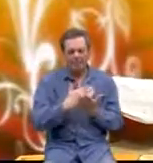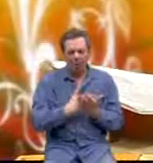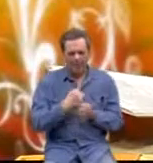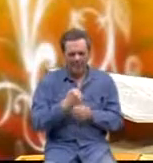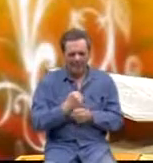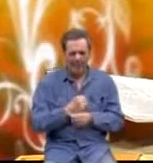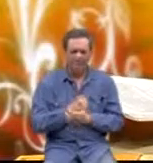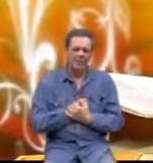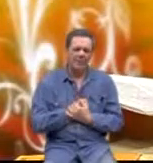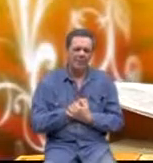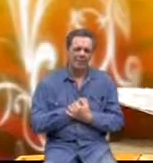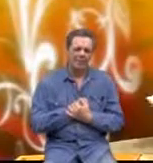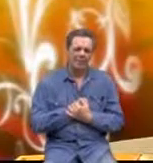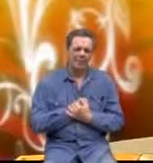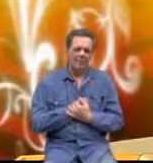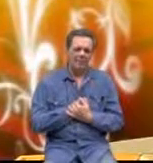radili,